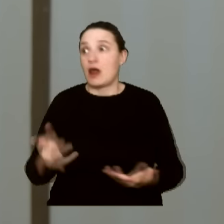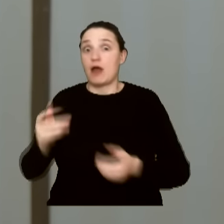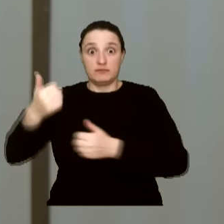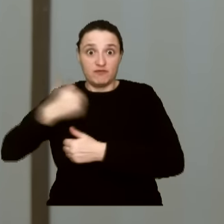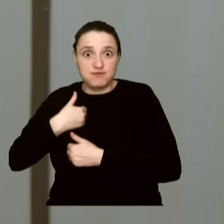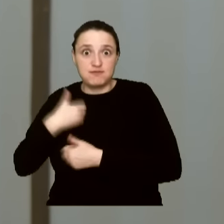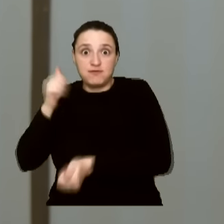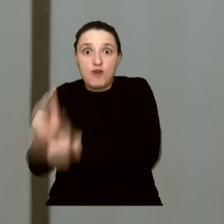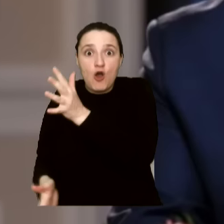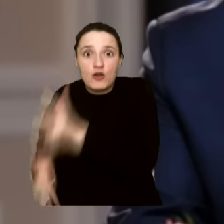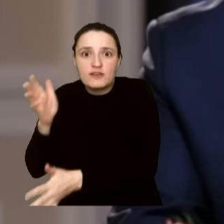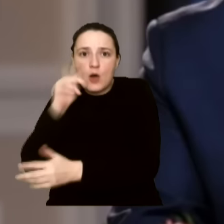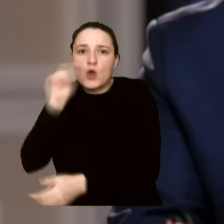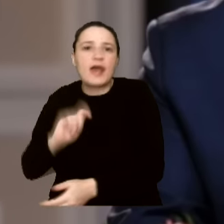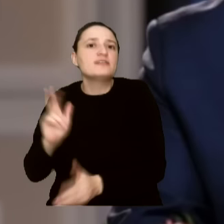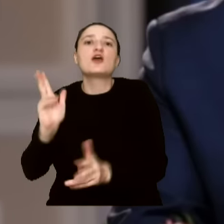wojennych na Ukrainie.